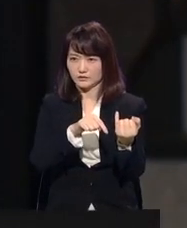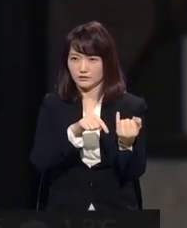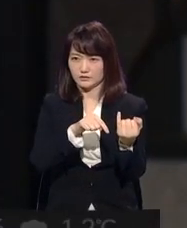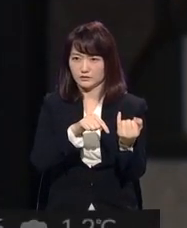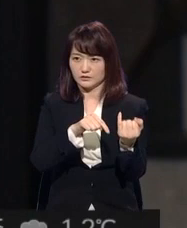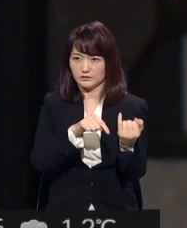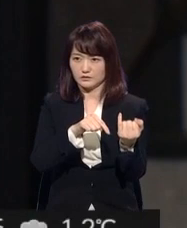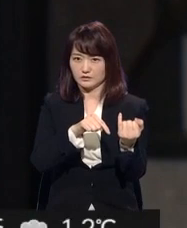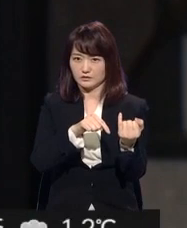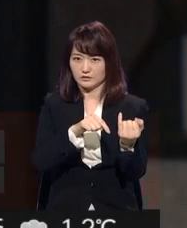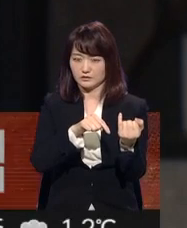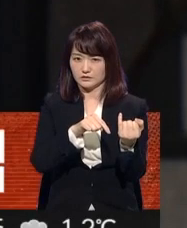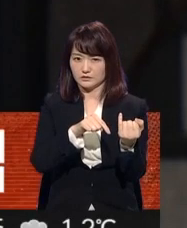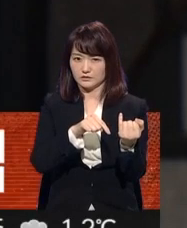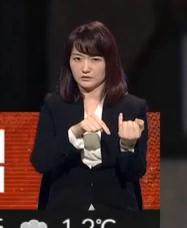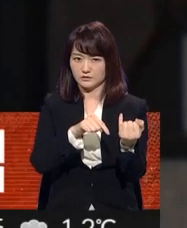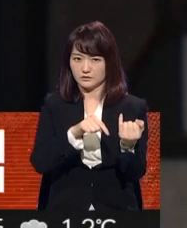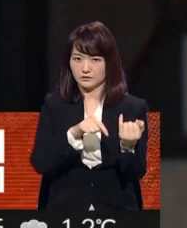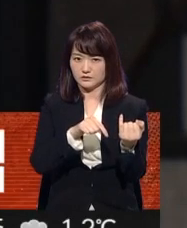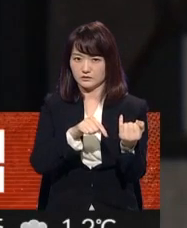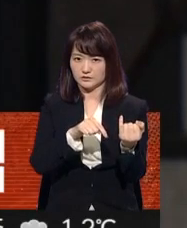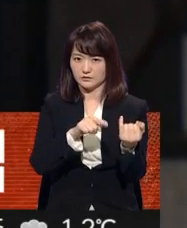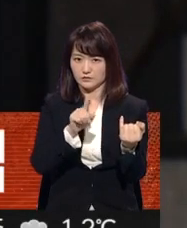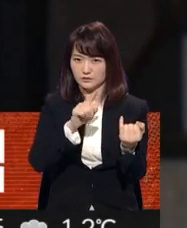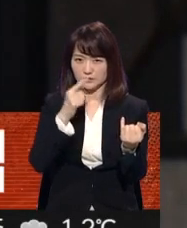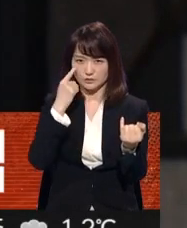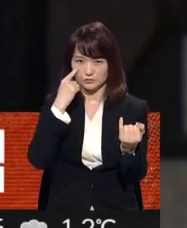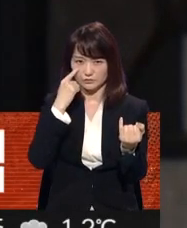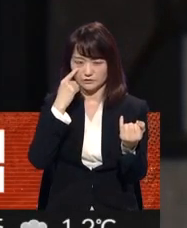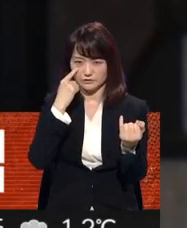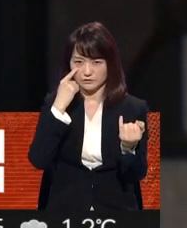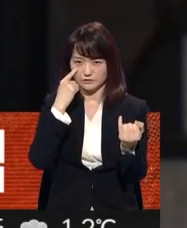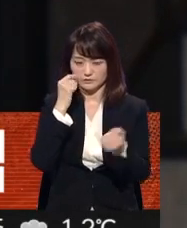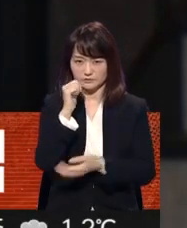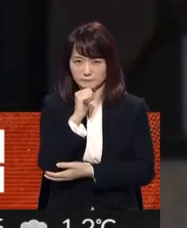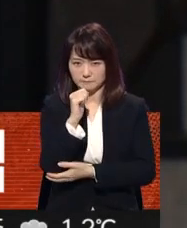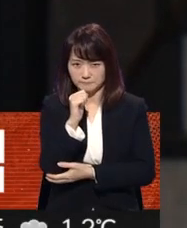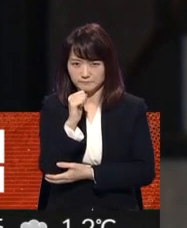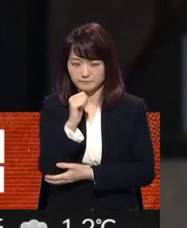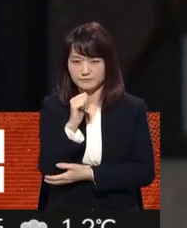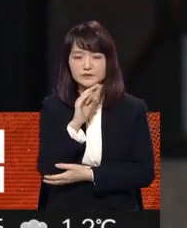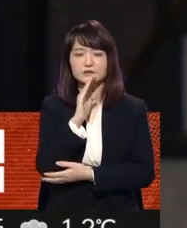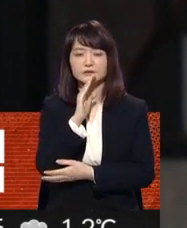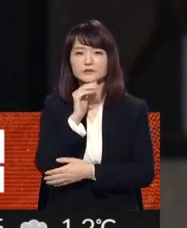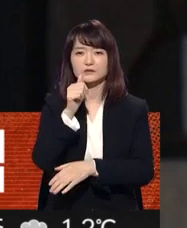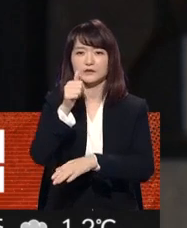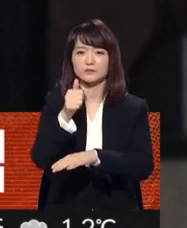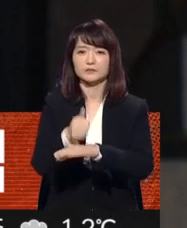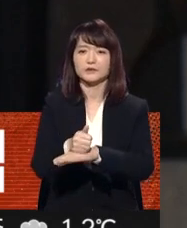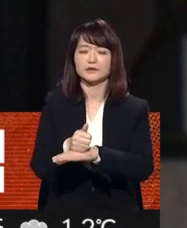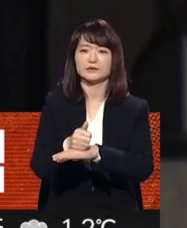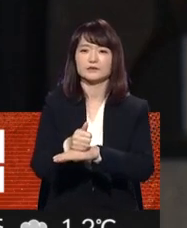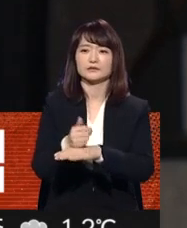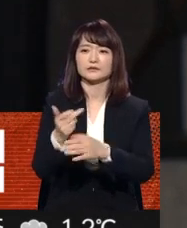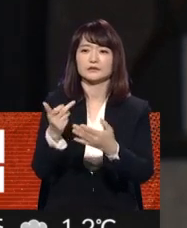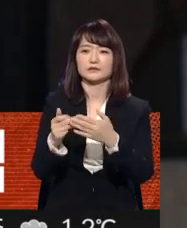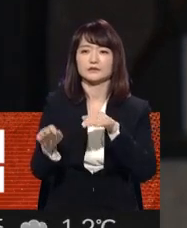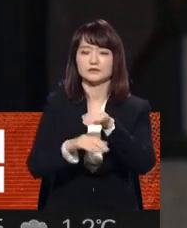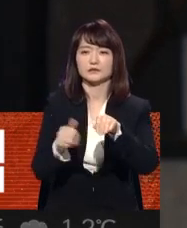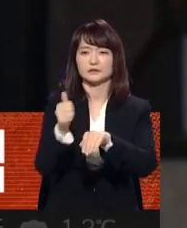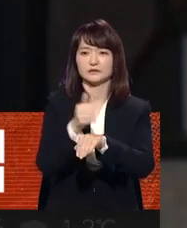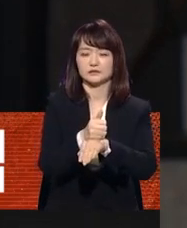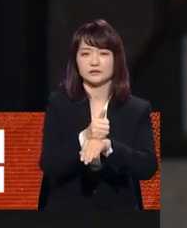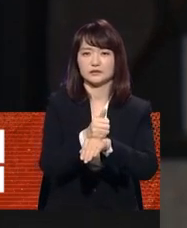순간적으로 눈빛이 팍 이렇게 흔들렸다는 거죠 그래서 사실은 자기는 막내 차 타고 나이트클럽 갔고요 그